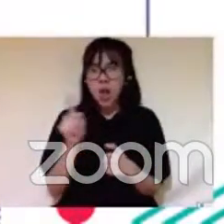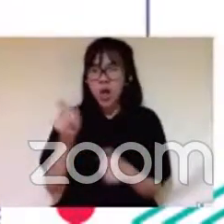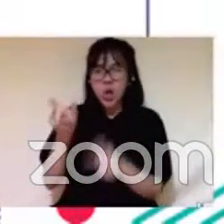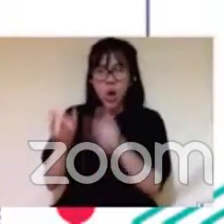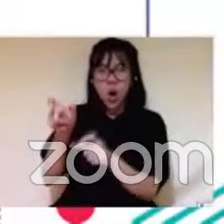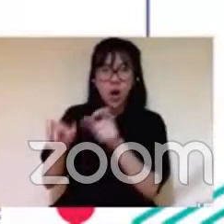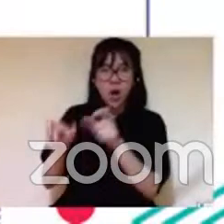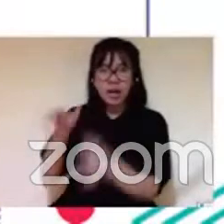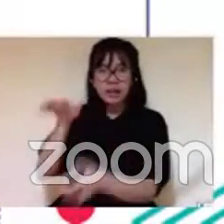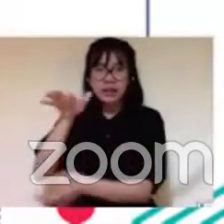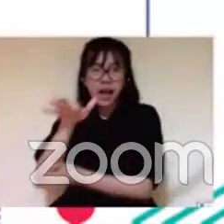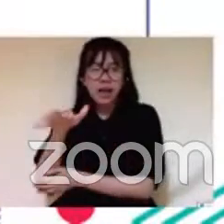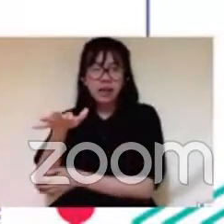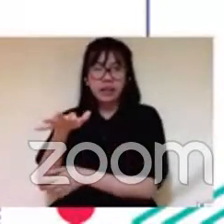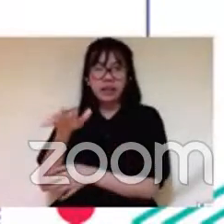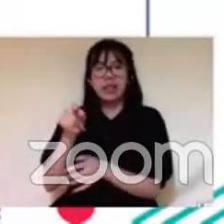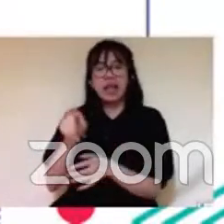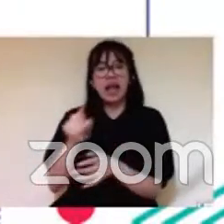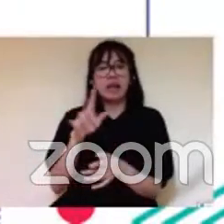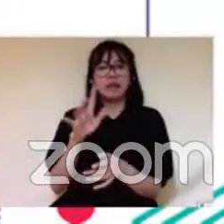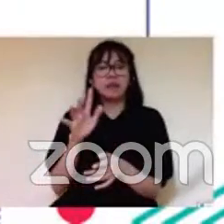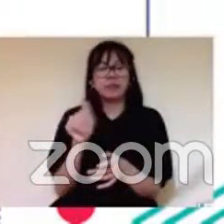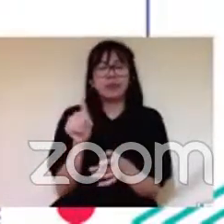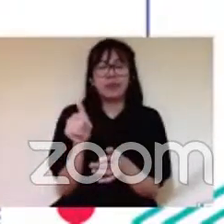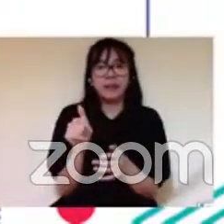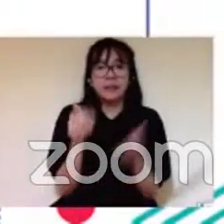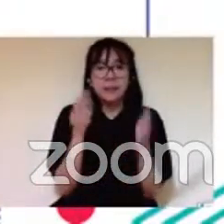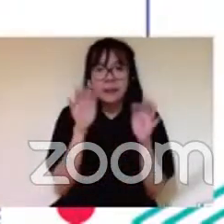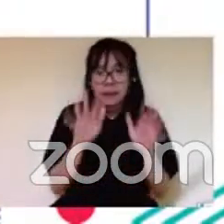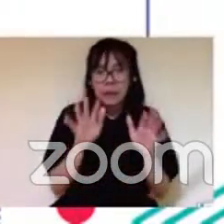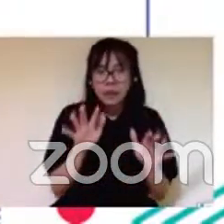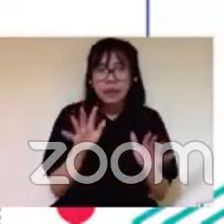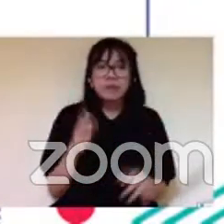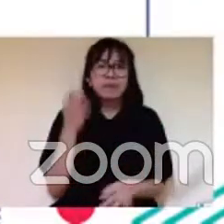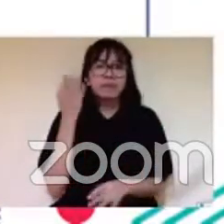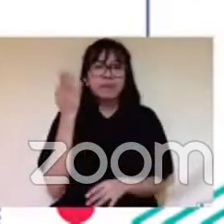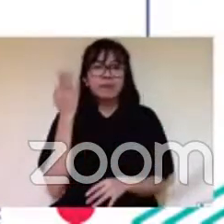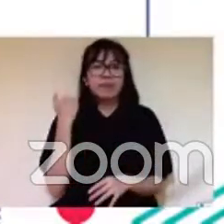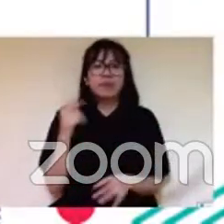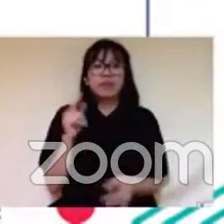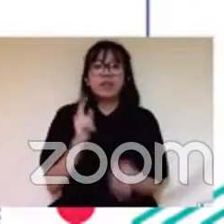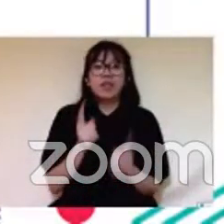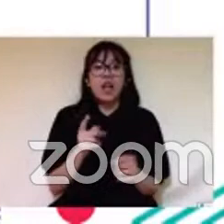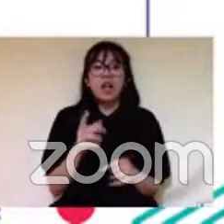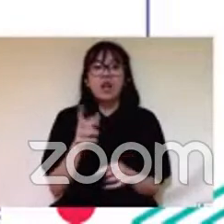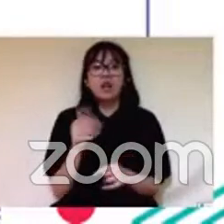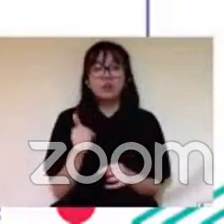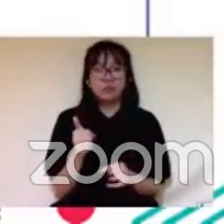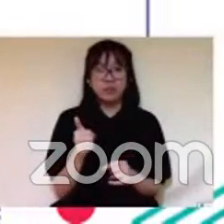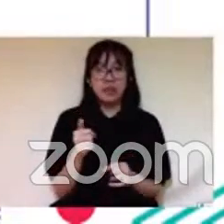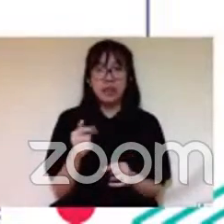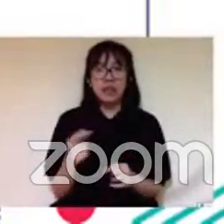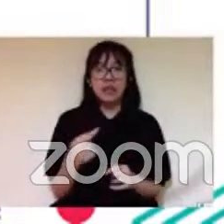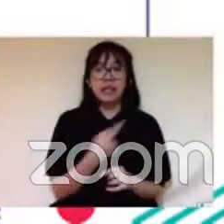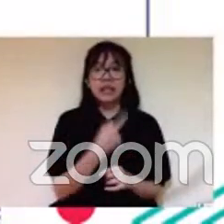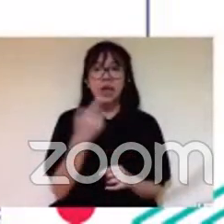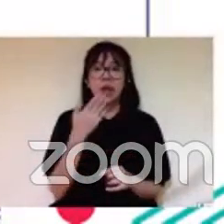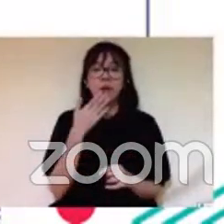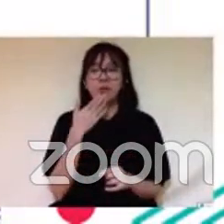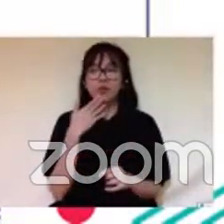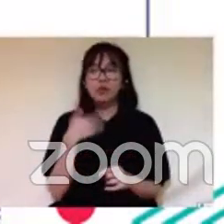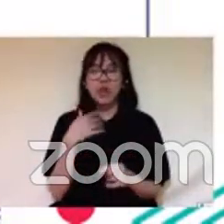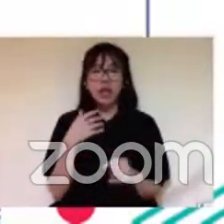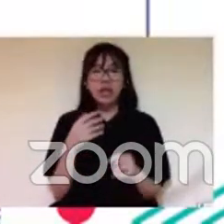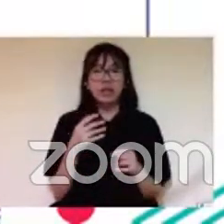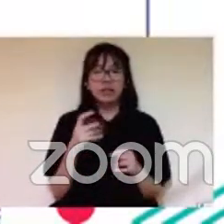misalnya. Nah, tapi menarik kalau tadi Mbak Mutia sampai kalau bisa kita menemukan jalan kearifan lokal